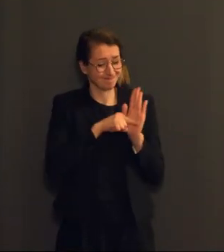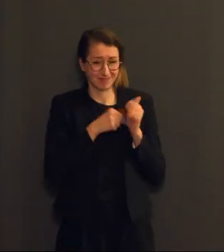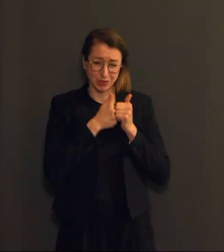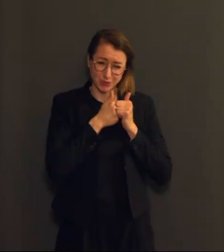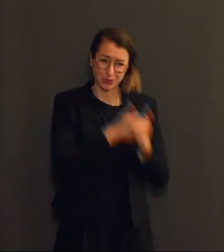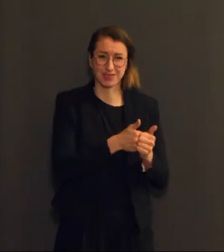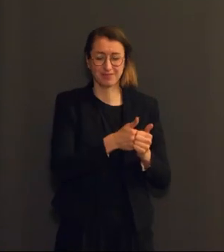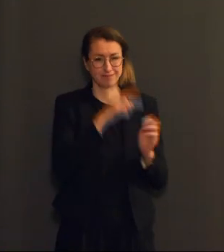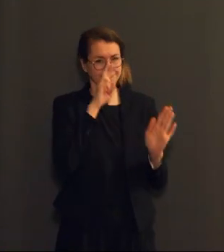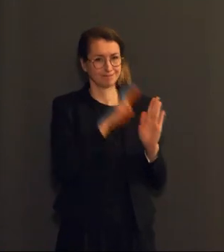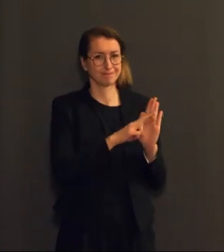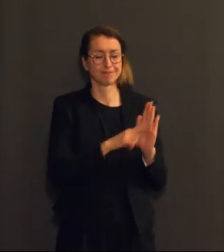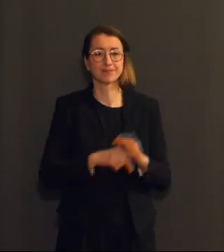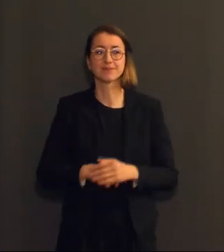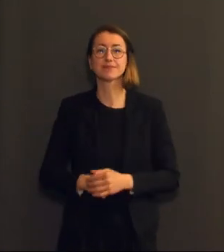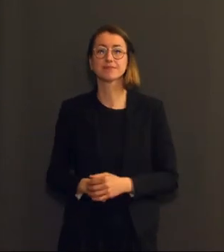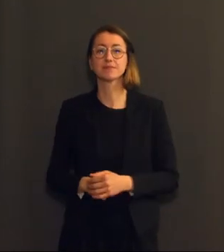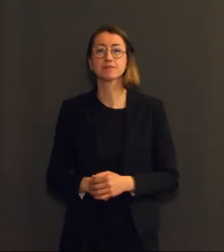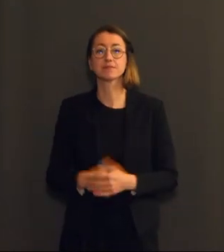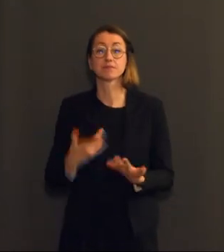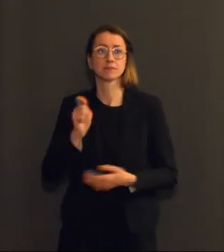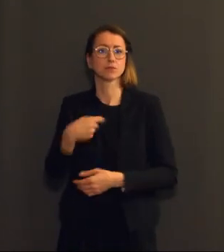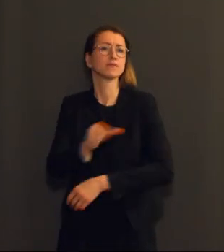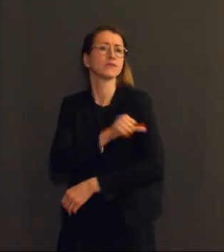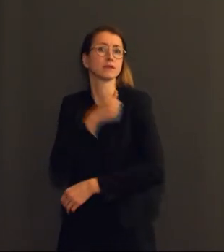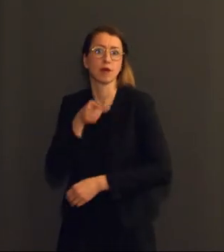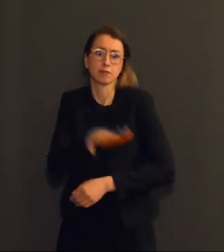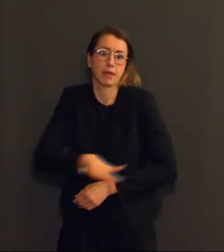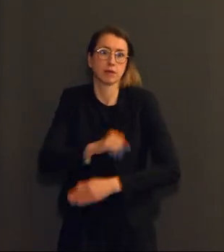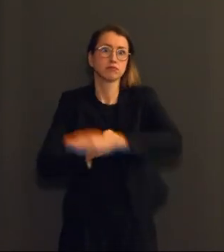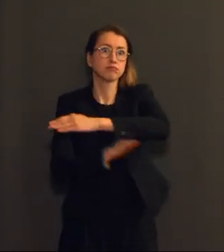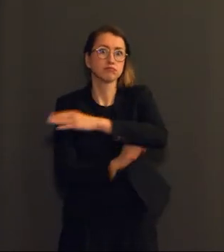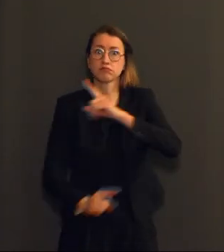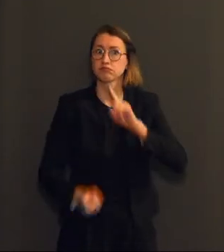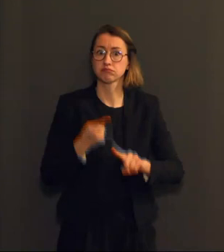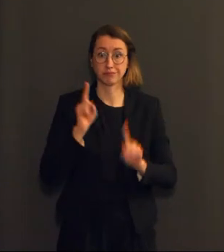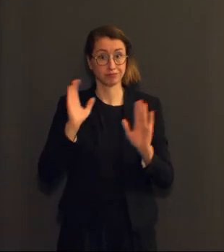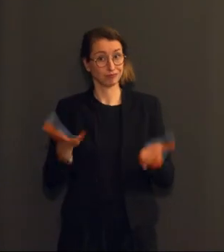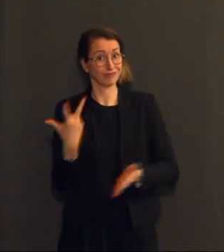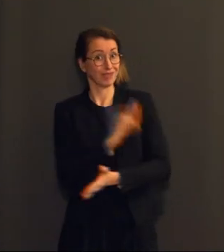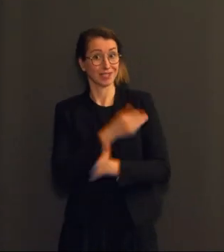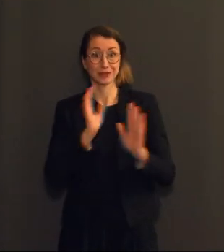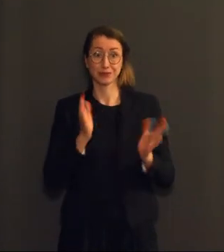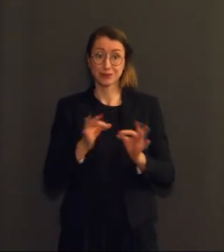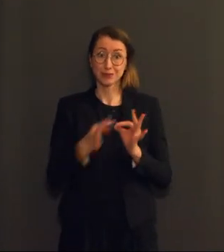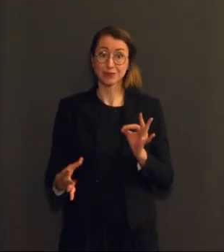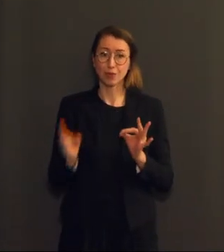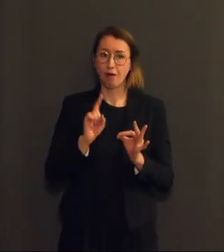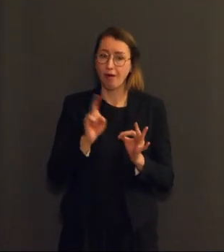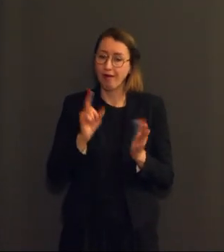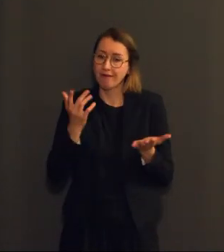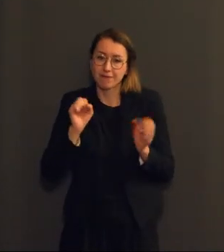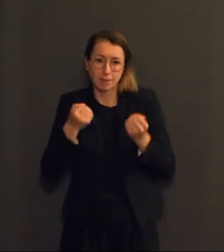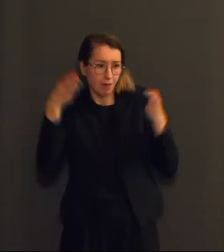fondamentale dans ce que nous faisons actuellement, mais elle n'est pas toute seule. La vaccination toute seule ne parviendra pas rapidement